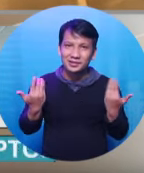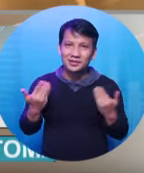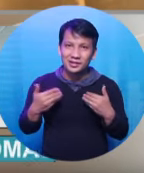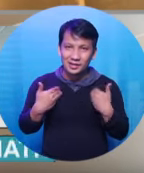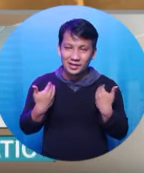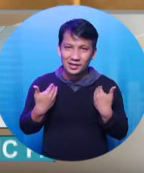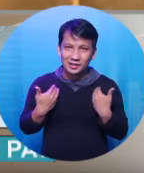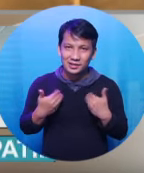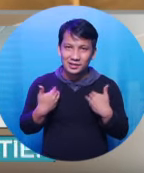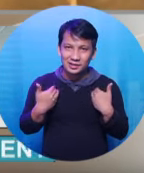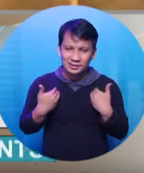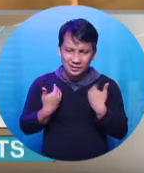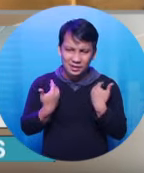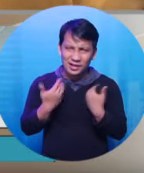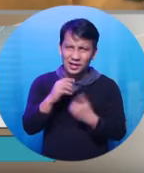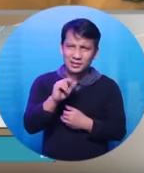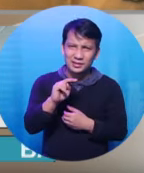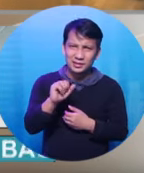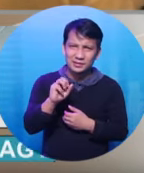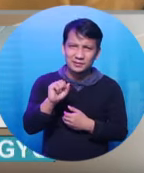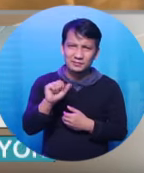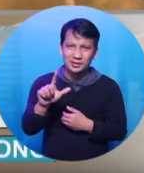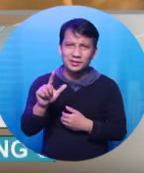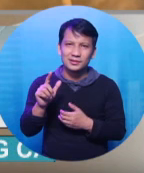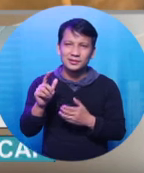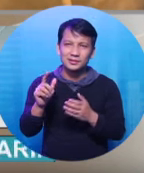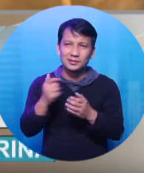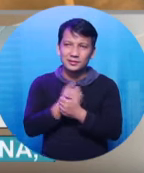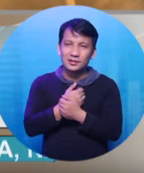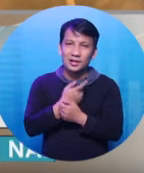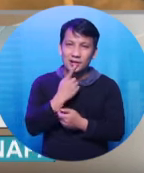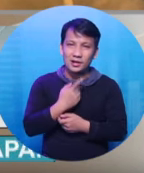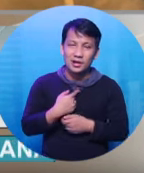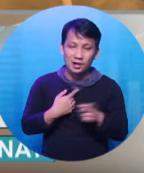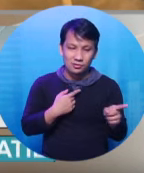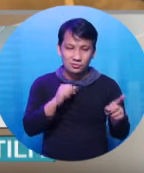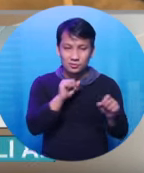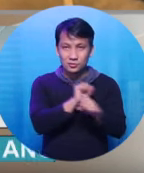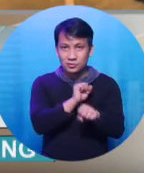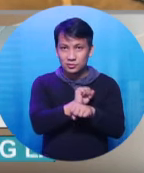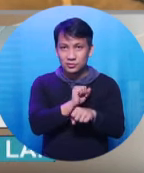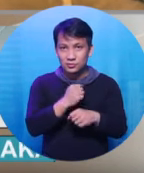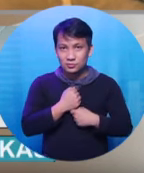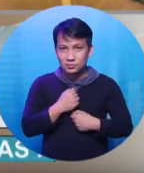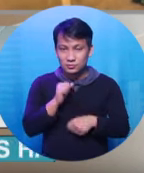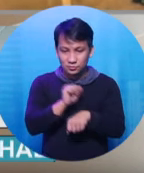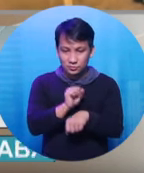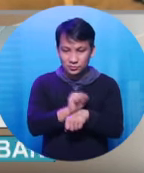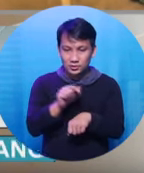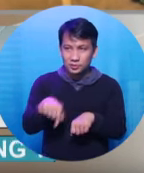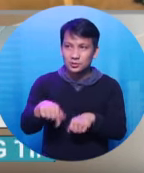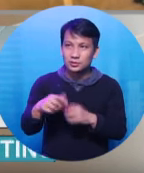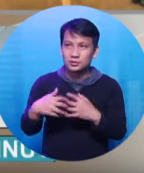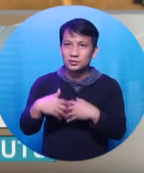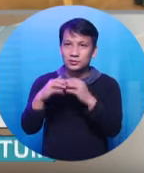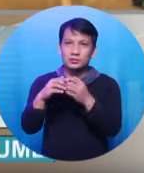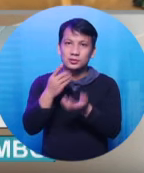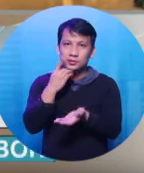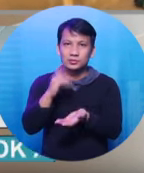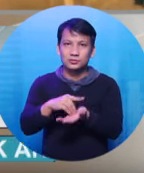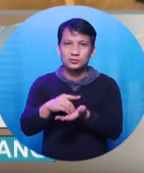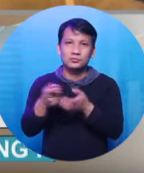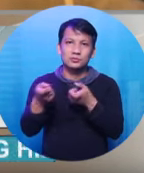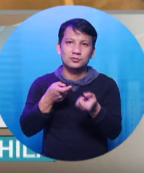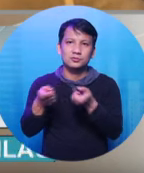Georgina, ano pong work nyo dyan? Yes. Nag-work po ako sa isang construction company as document